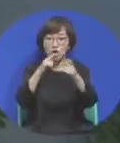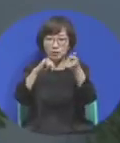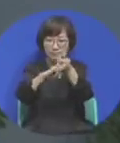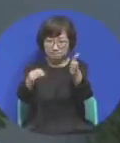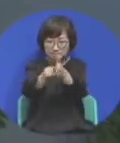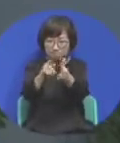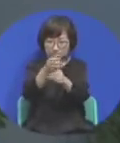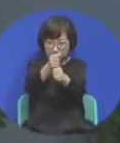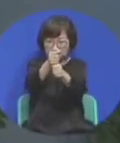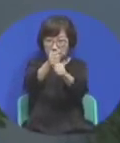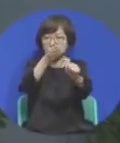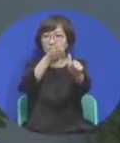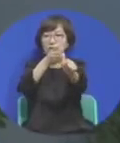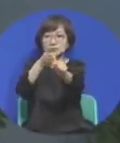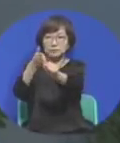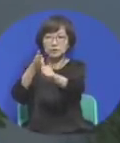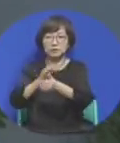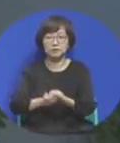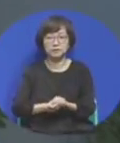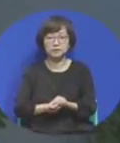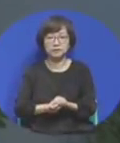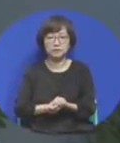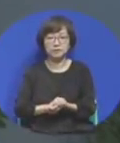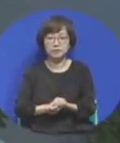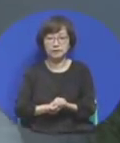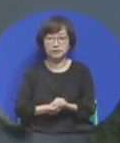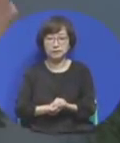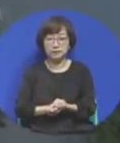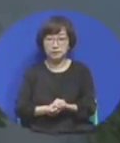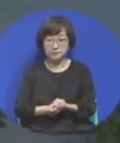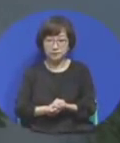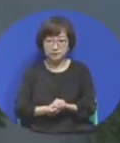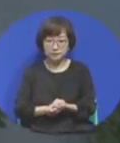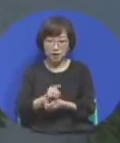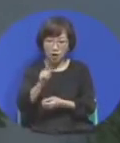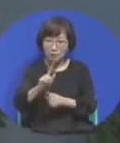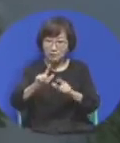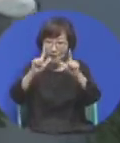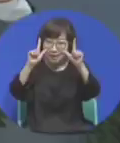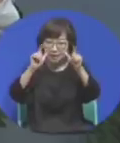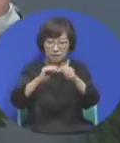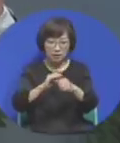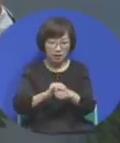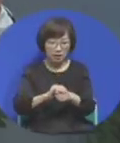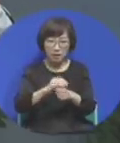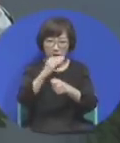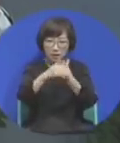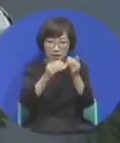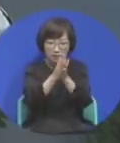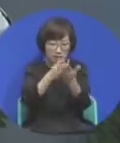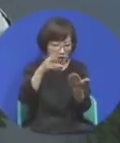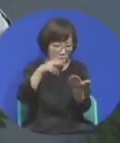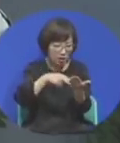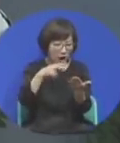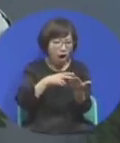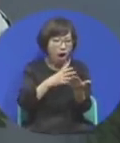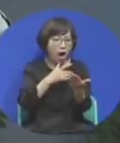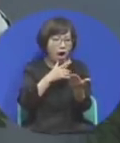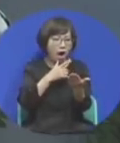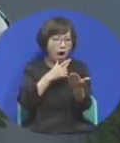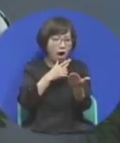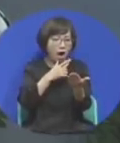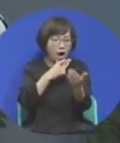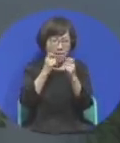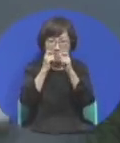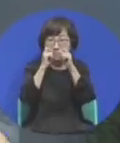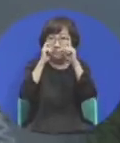to the covenant. 어느 날 눈이 열렸어요. One day, my eyes opened. 성경에 저주 12가지 보았어요. I saw the 12 disasters recorded